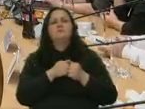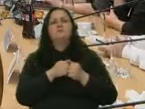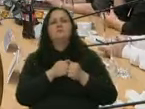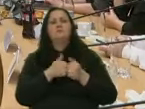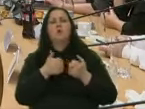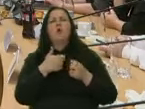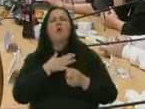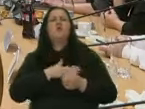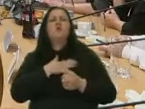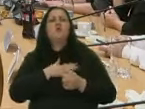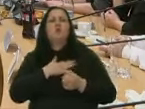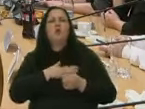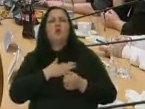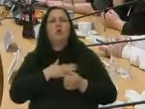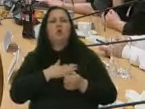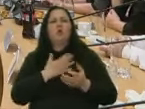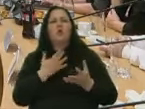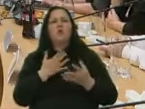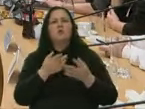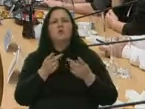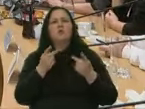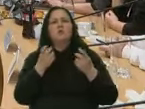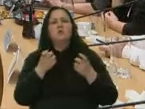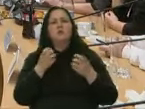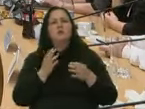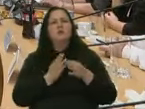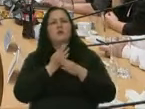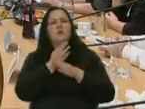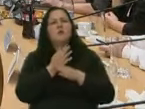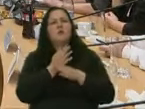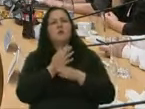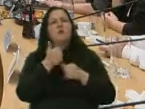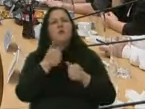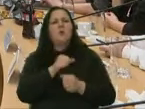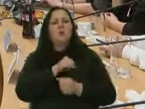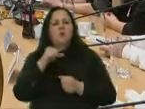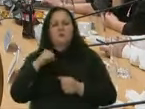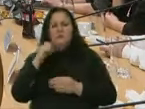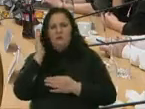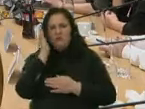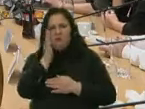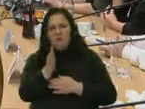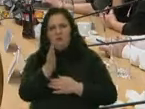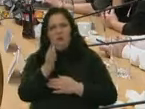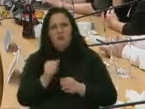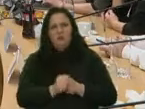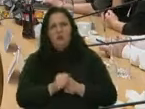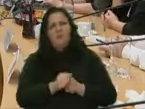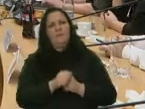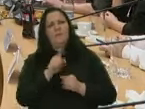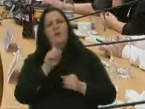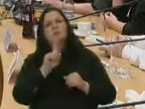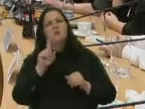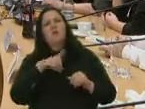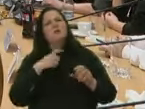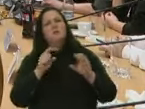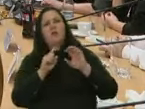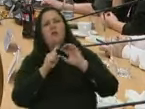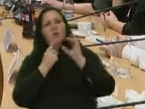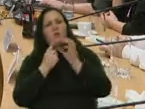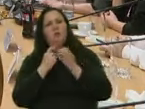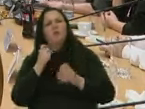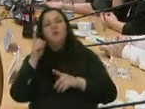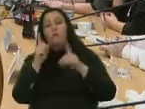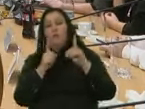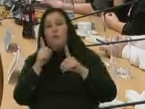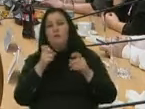o dorință de a induce doar o singură direcție. Asta nu mai e fenomen cultural. Dacă ne referim